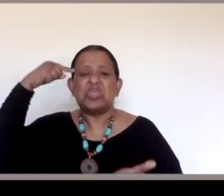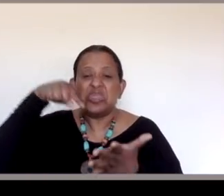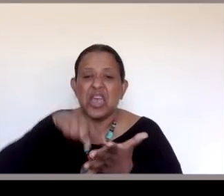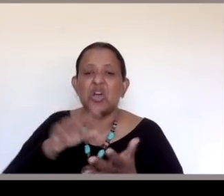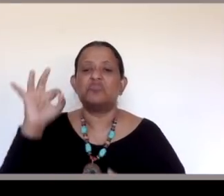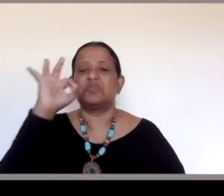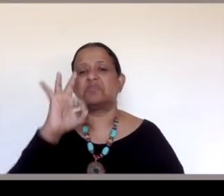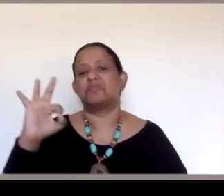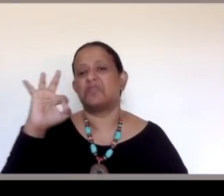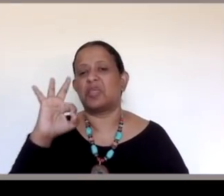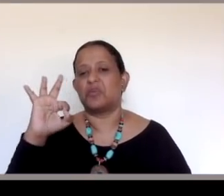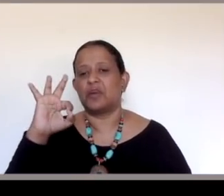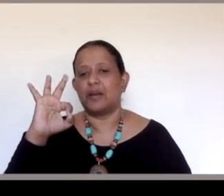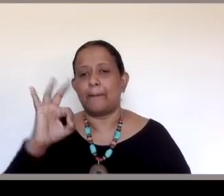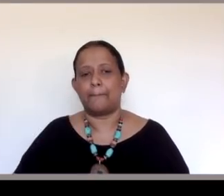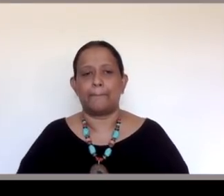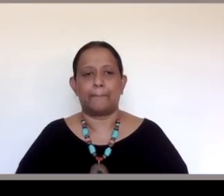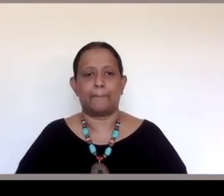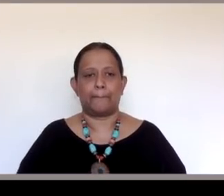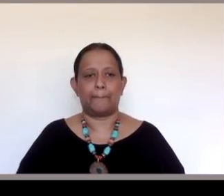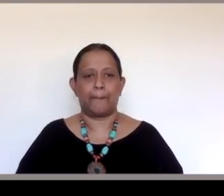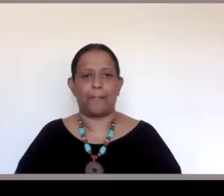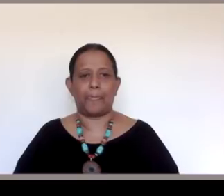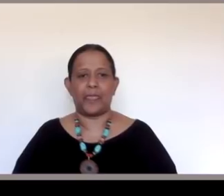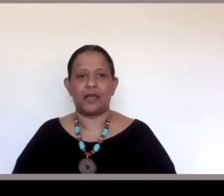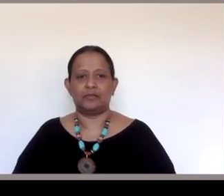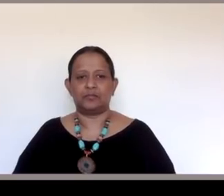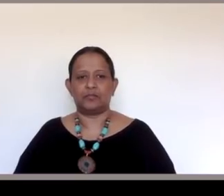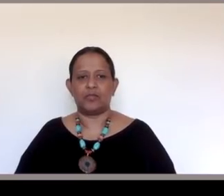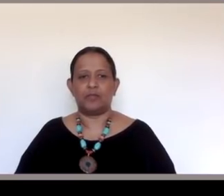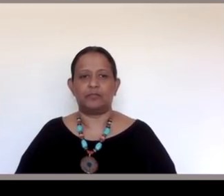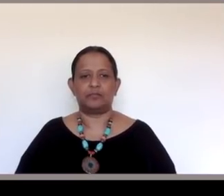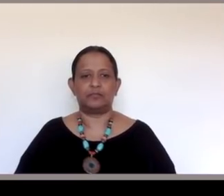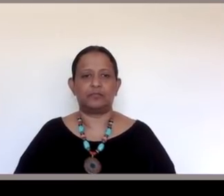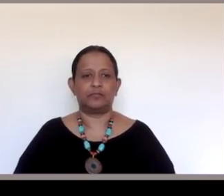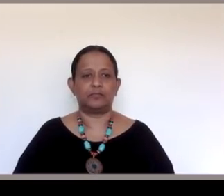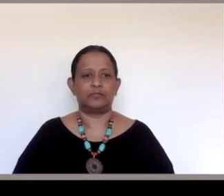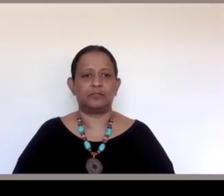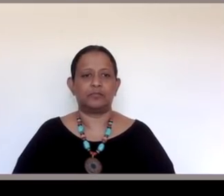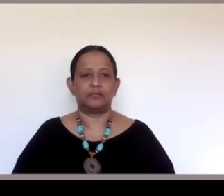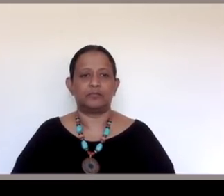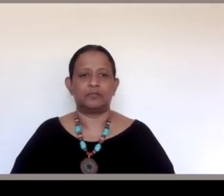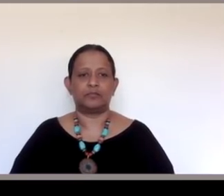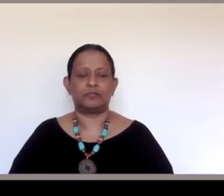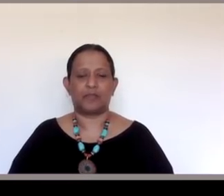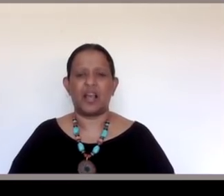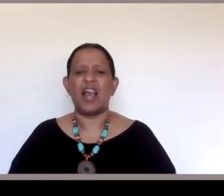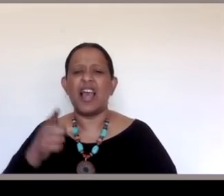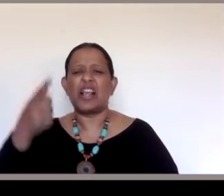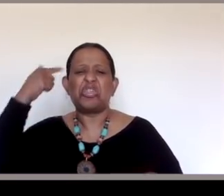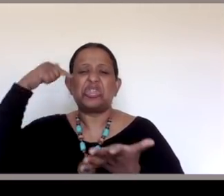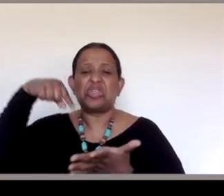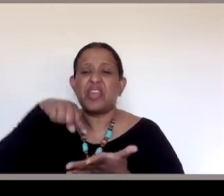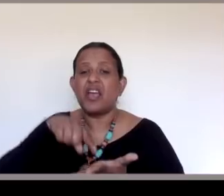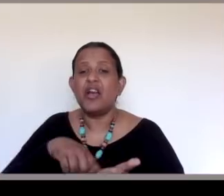எல்லா பிரயாசத்தையும் கண்ணோக்கி பார்த்தேன். இதோ எல்லாம் மாயையும் மனதுக்கு சஞ்சலவுமாய் இருக்கிறது. சூரியனுக்கு